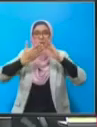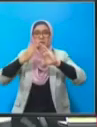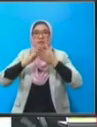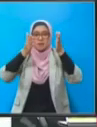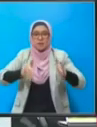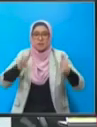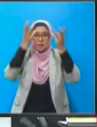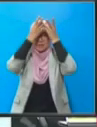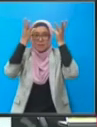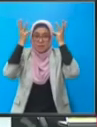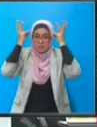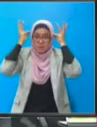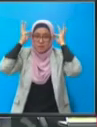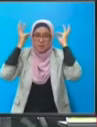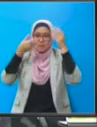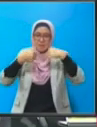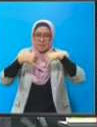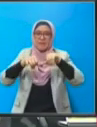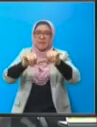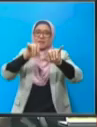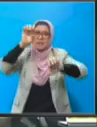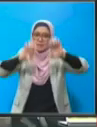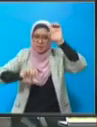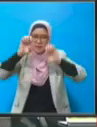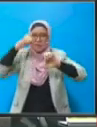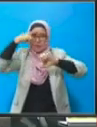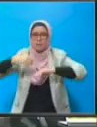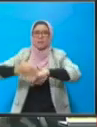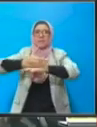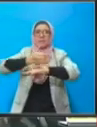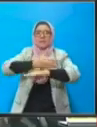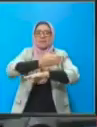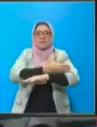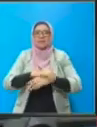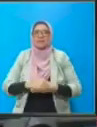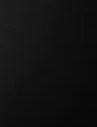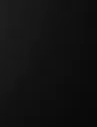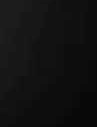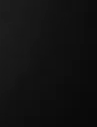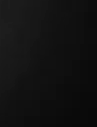yang kita nilai untuk perbaiki dan sebagainya. Terima kasih. Terima kasih.